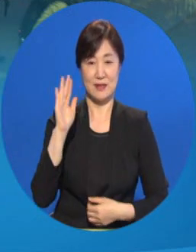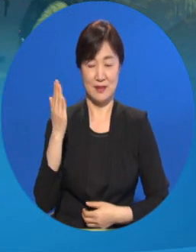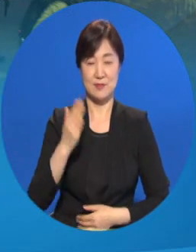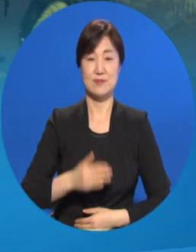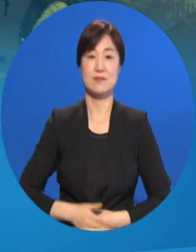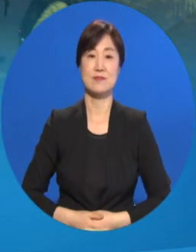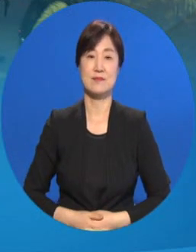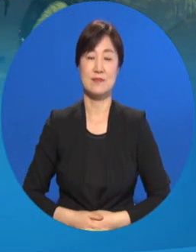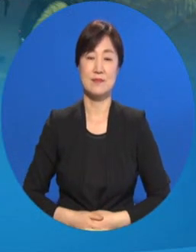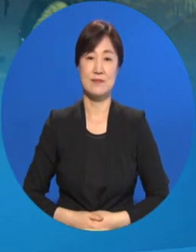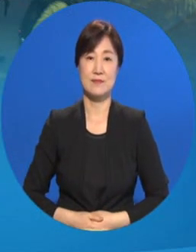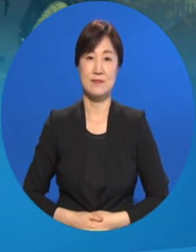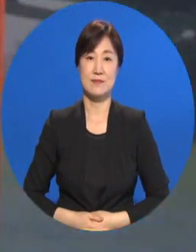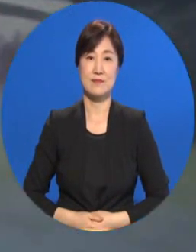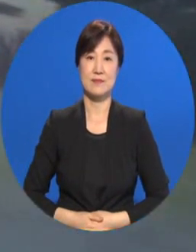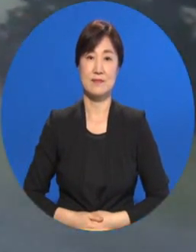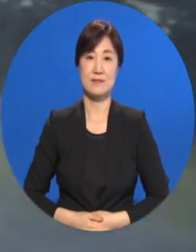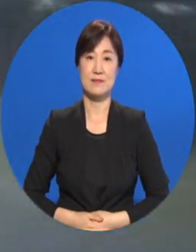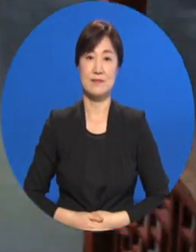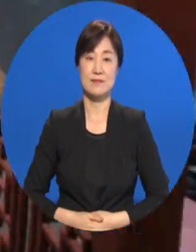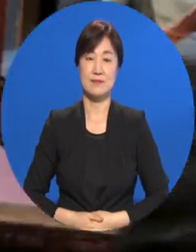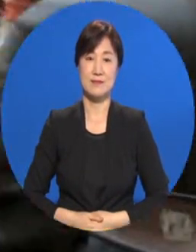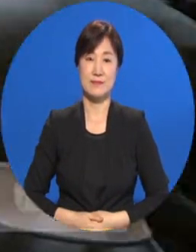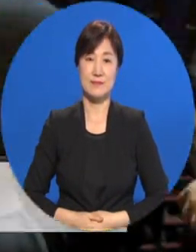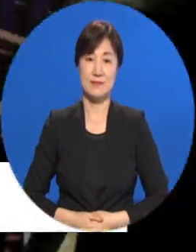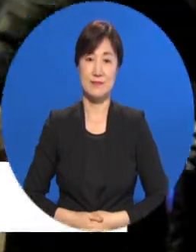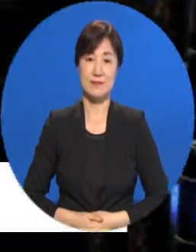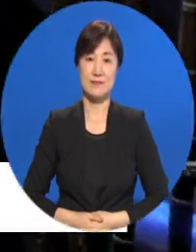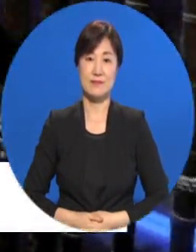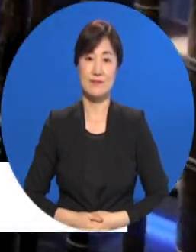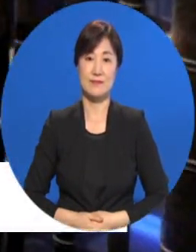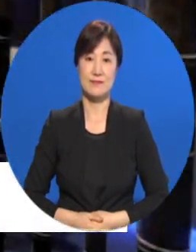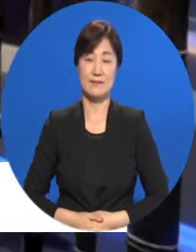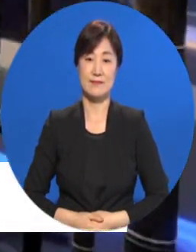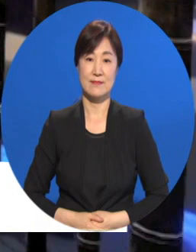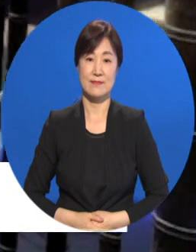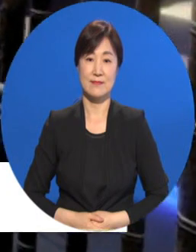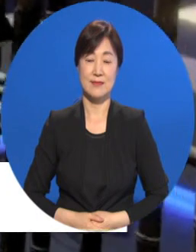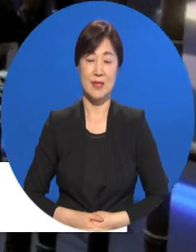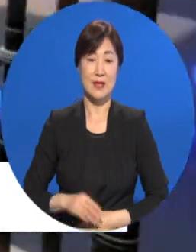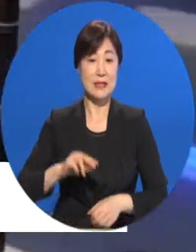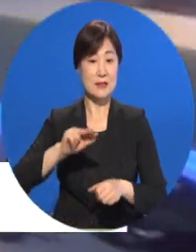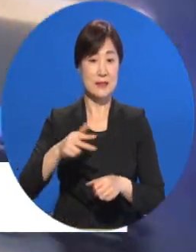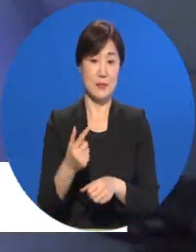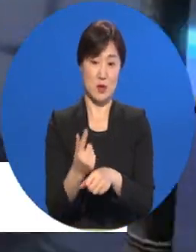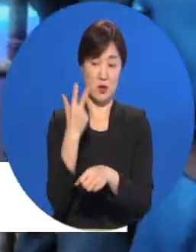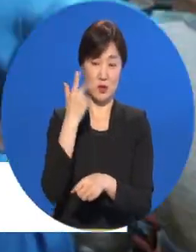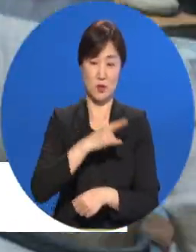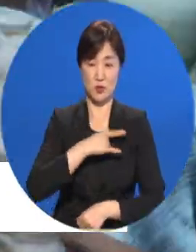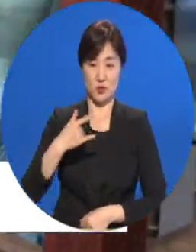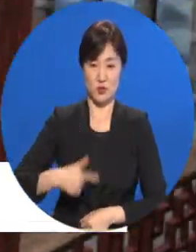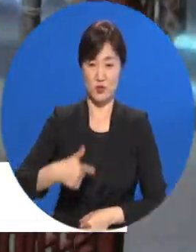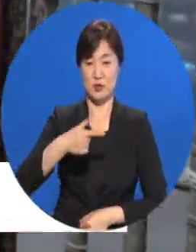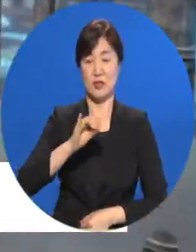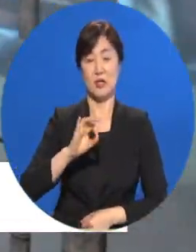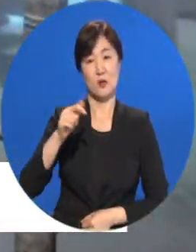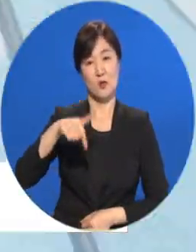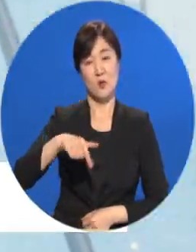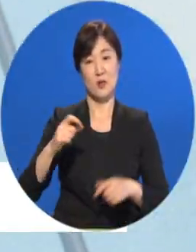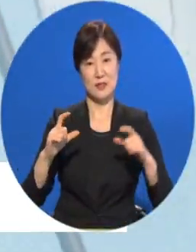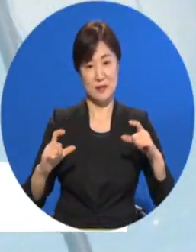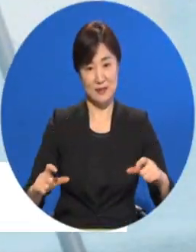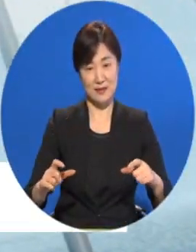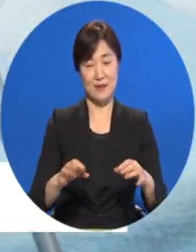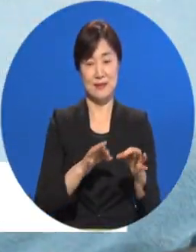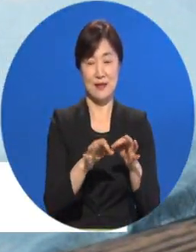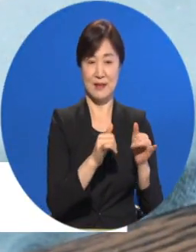윤근수 기자가 보도합니다. 거래되고 있다. 여기는 700년 전 중국 닝보항. 상인들에게